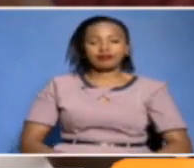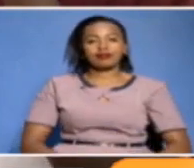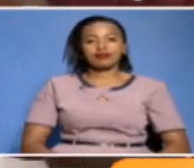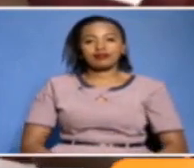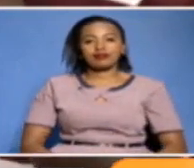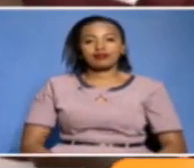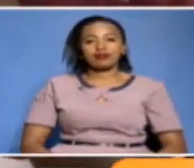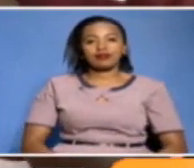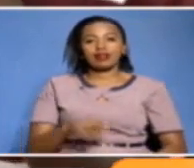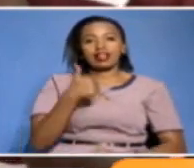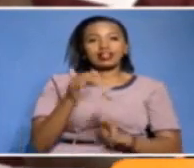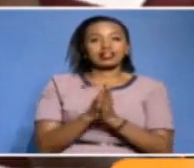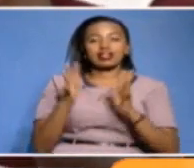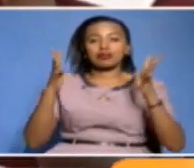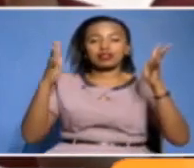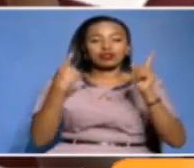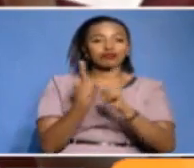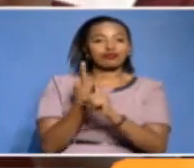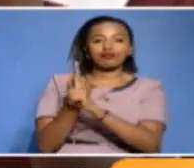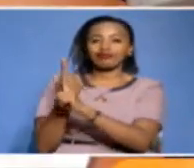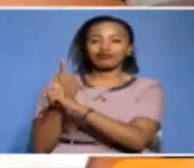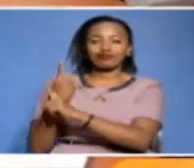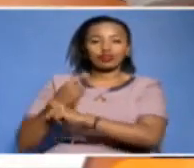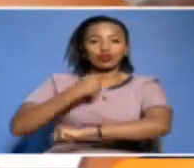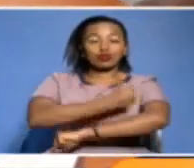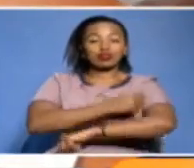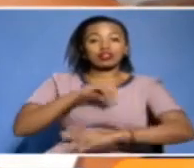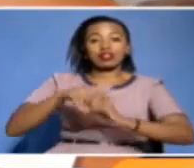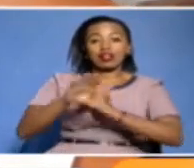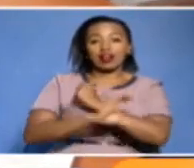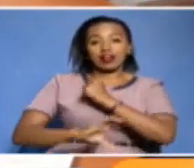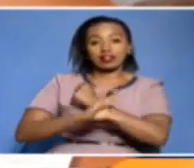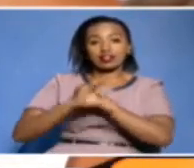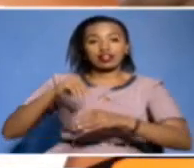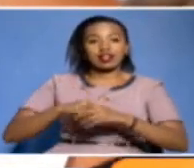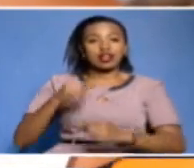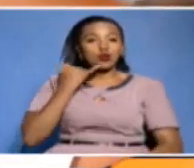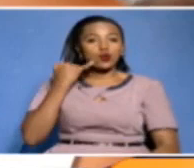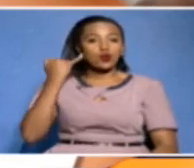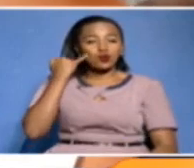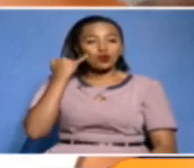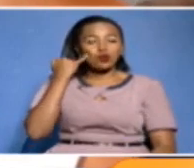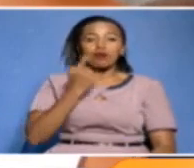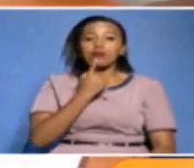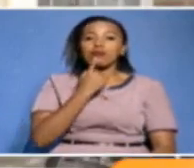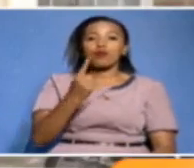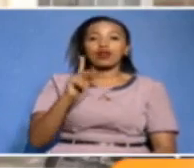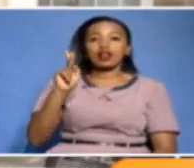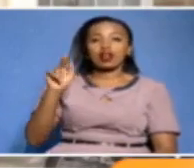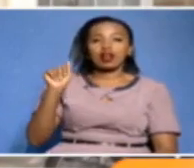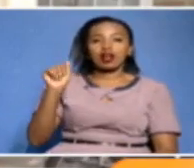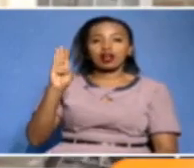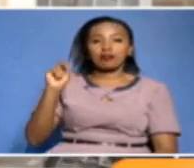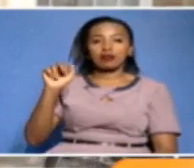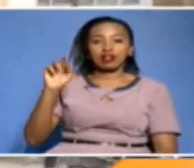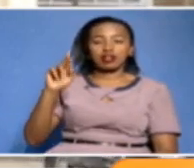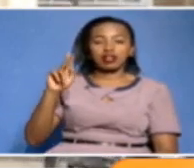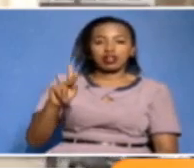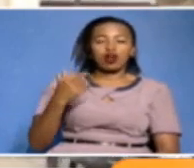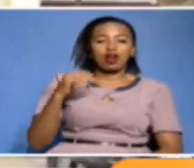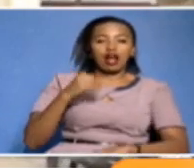Sherehe pia zikitanda katika shule tofauti nchini. Mjini Nakuru, shule ya Moi Kabra kilikuwa na mwanafunzi wa pili nchini aliyezoa